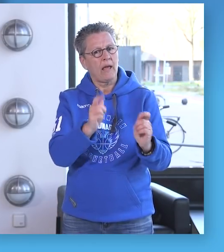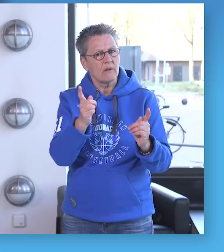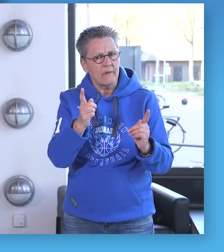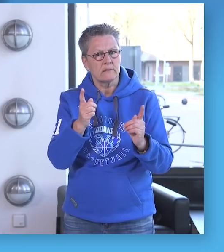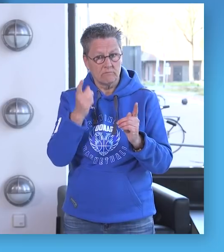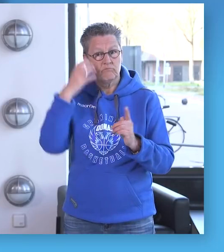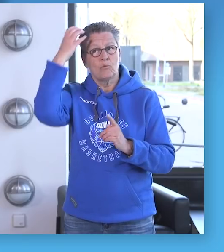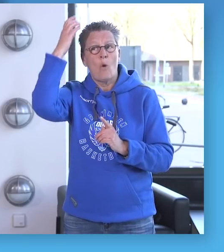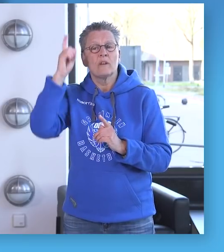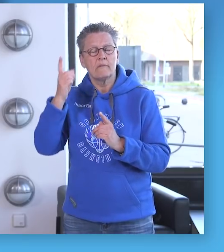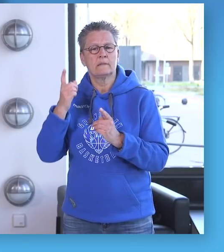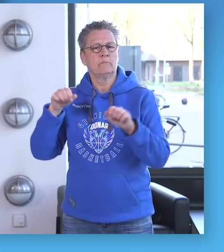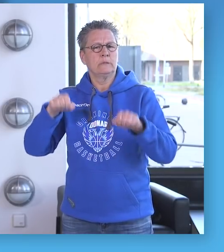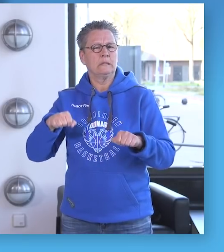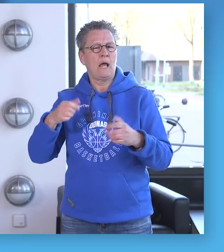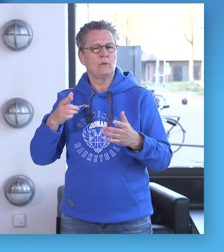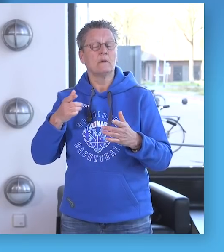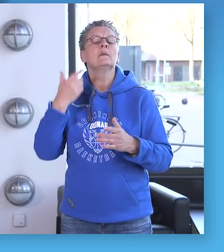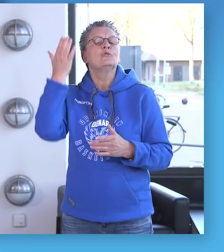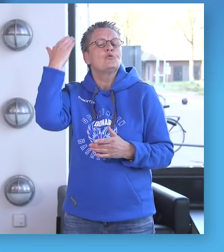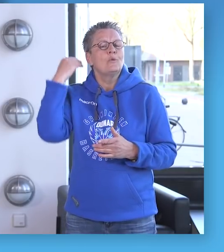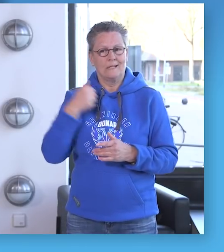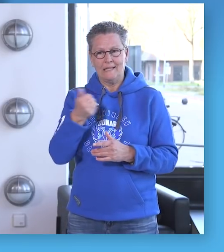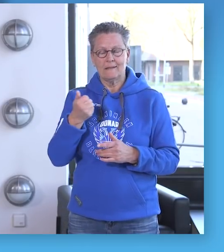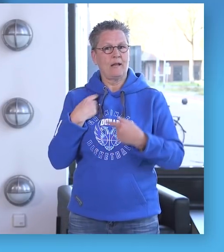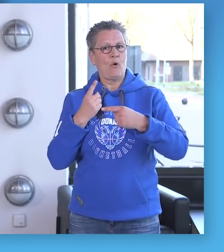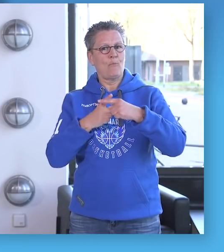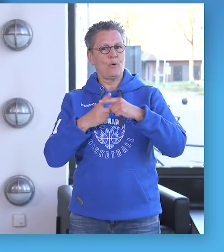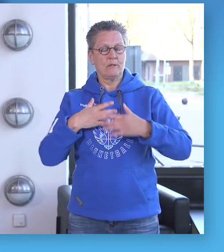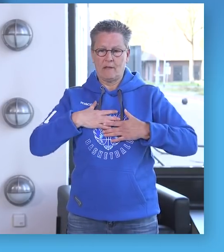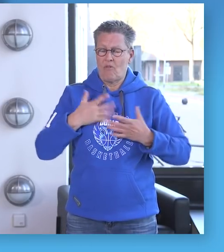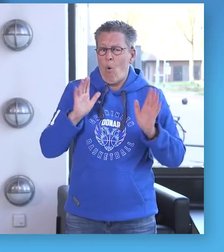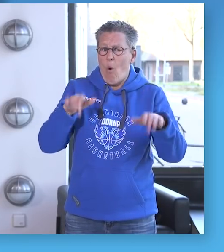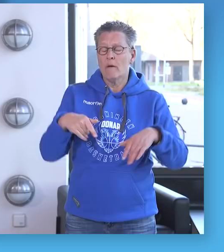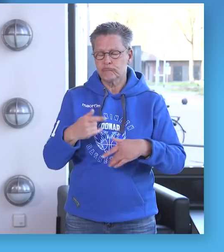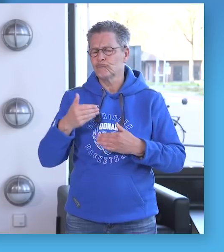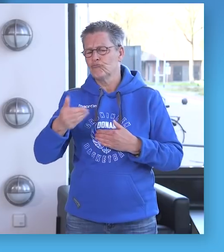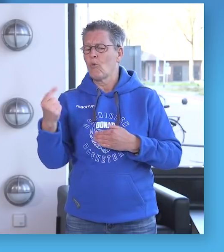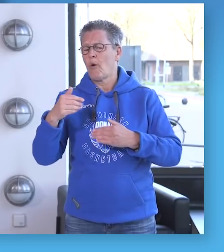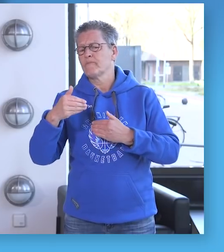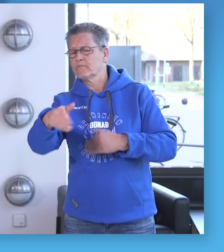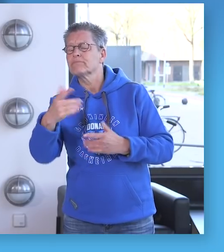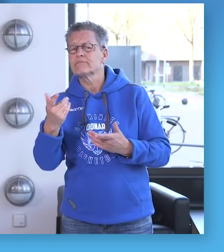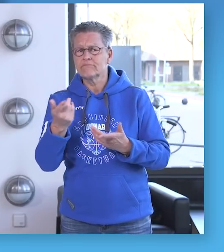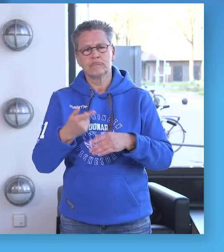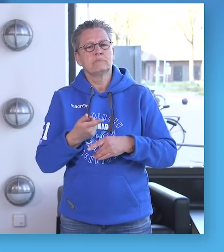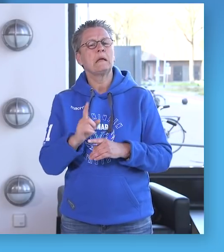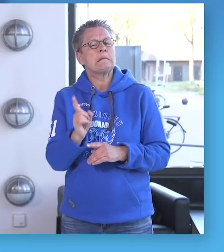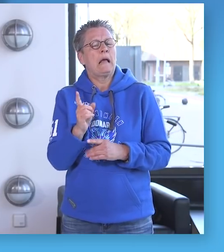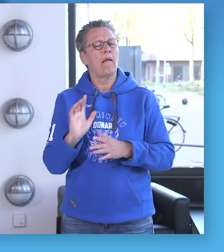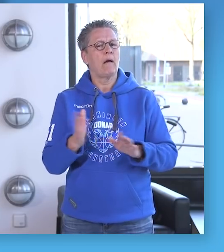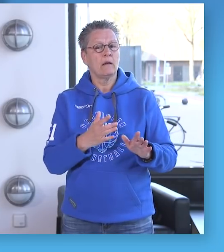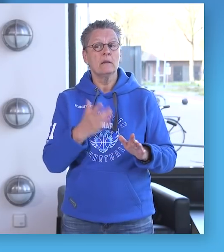iedereen staat nog in de positieve modus van we gaan weer aan de gang. Het is een tijdelijk iets. We konden denk ik ook moeilijk inschatten de impact ervan.